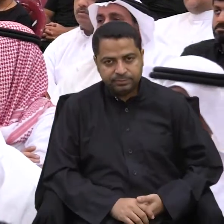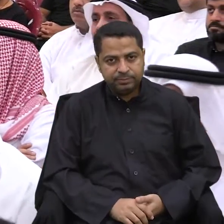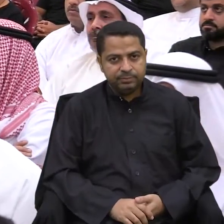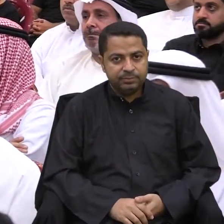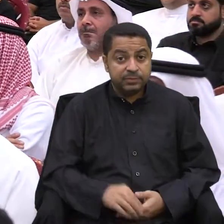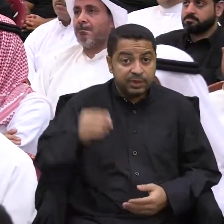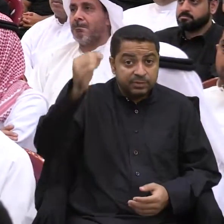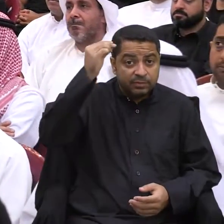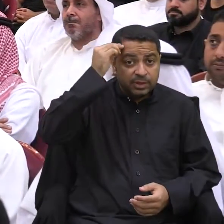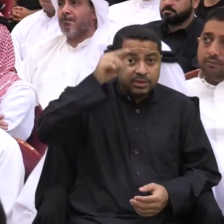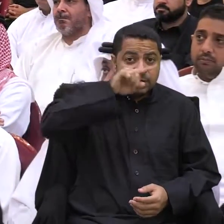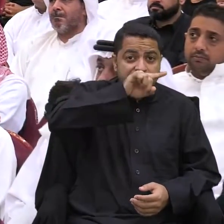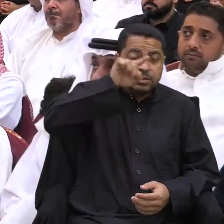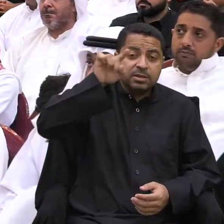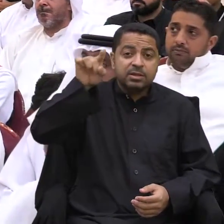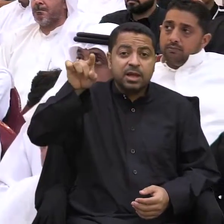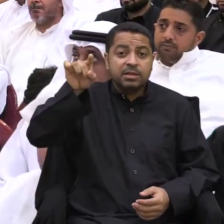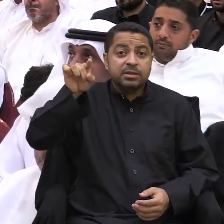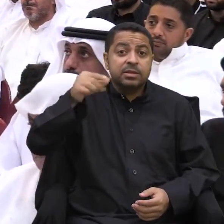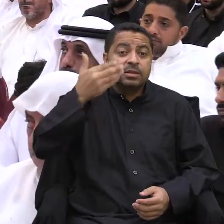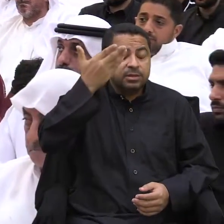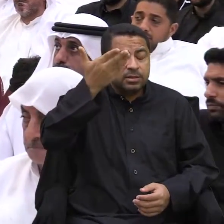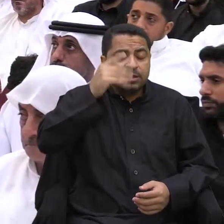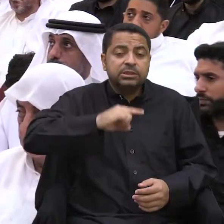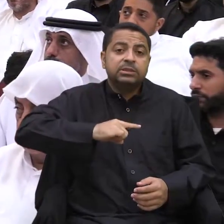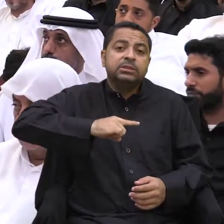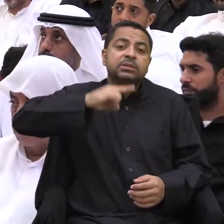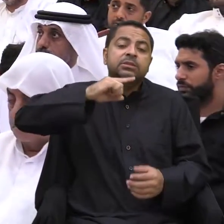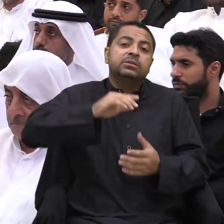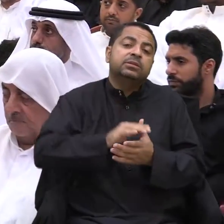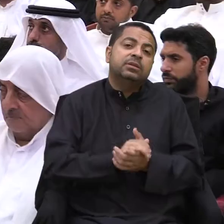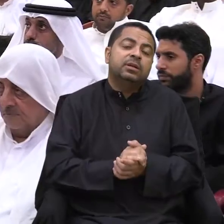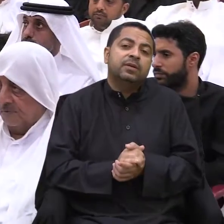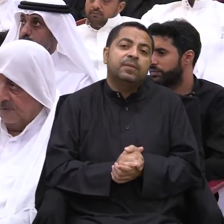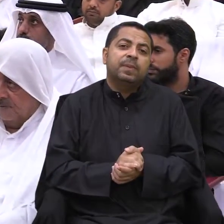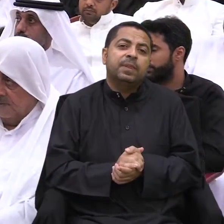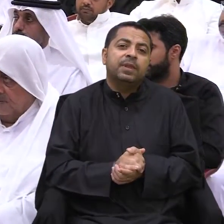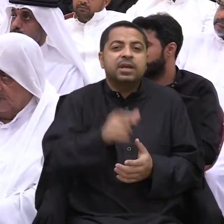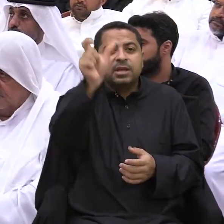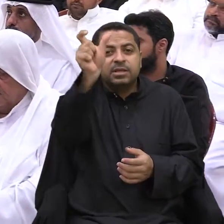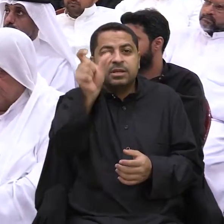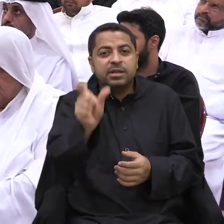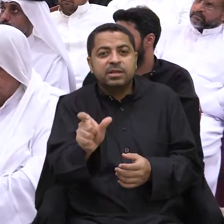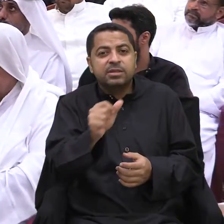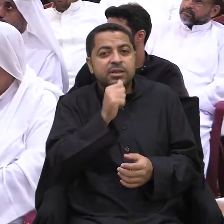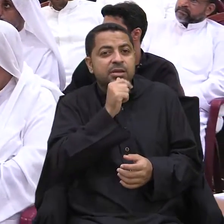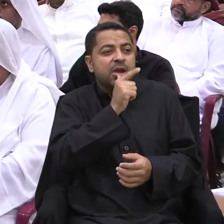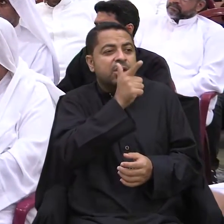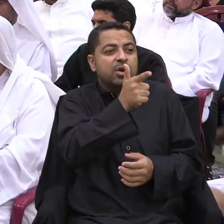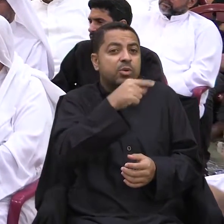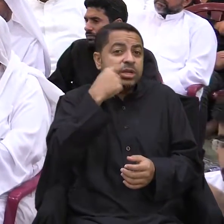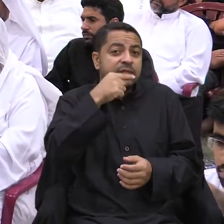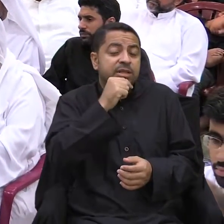لهذا ينبغي التشجيع قدر الإمكان. لا ينبغي للإنسان أن يقول